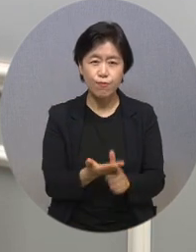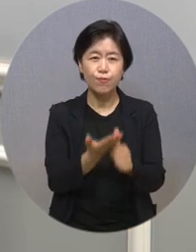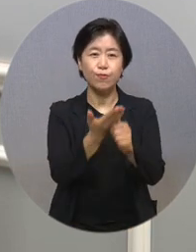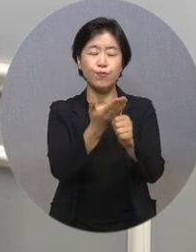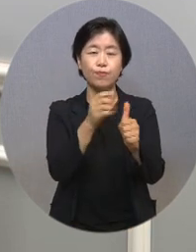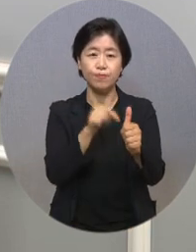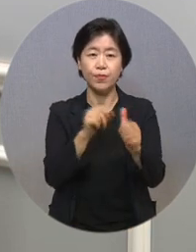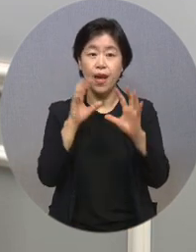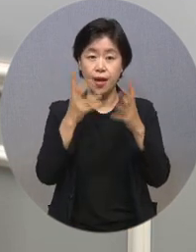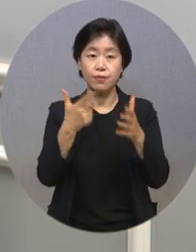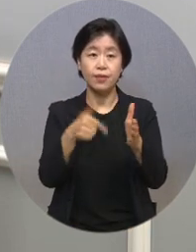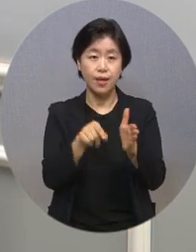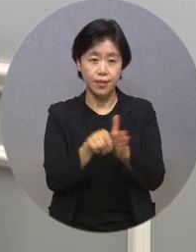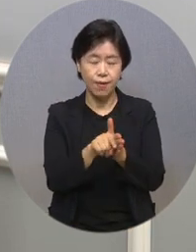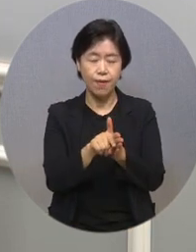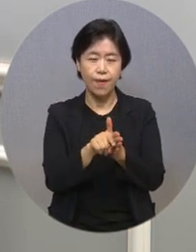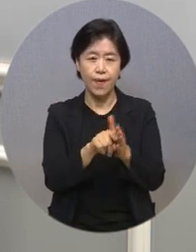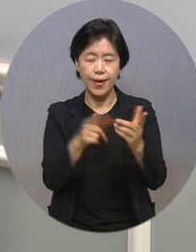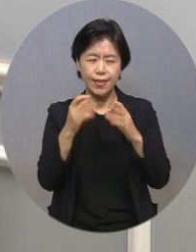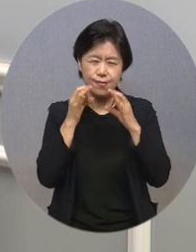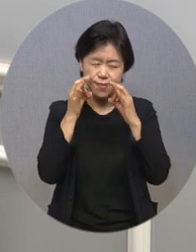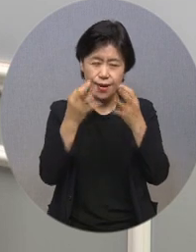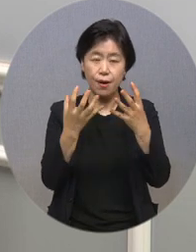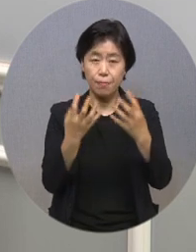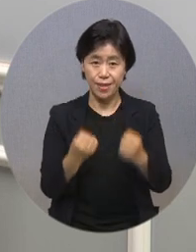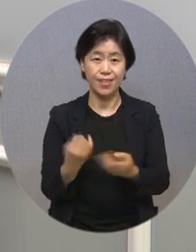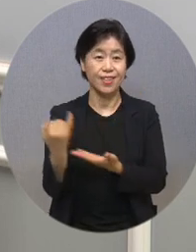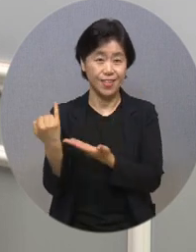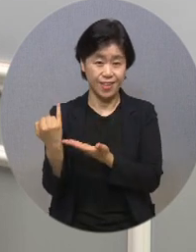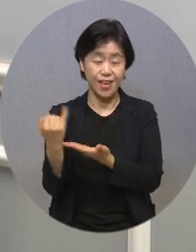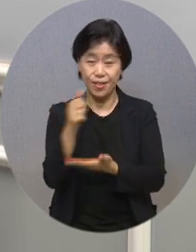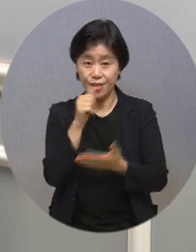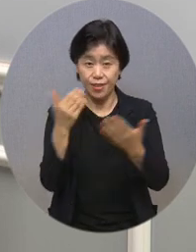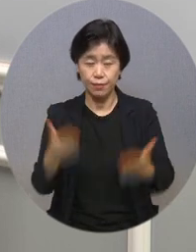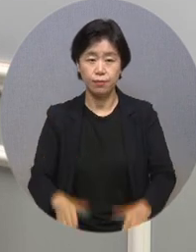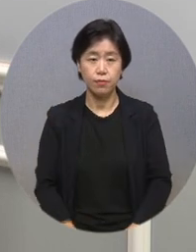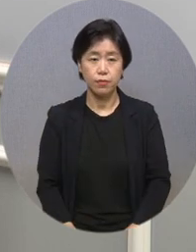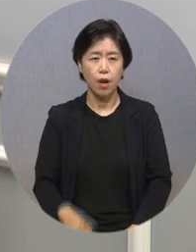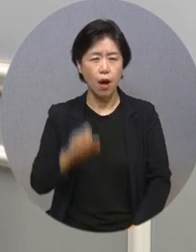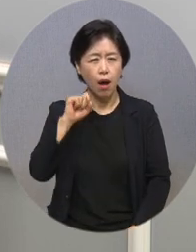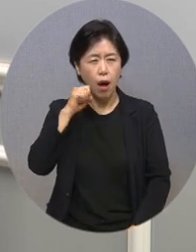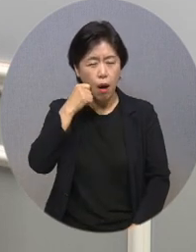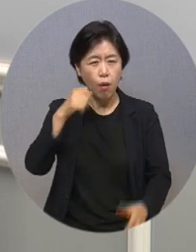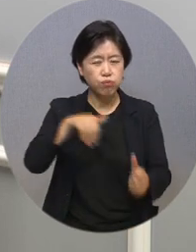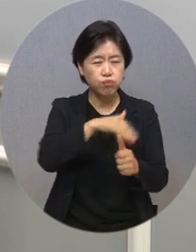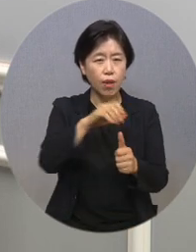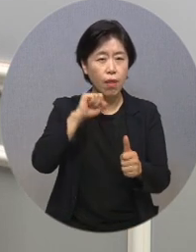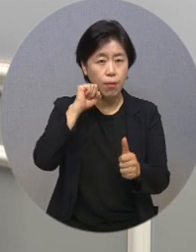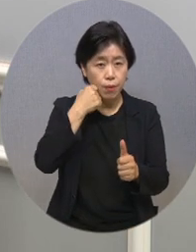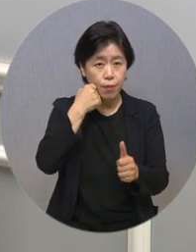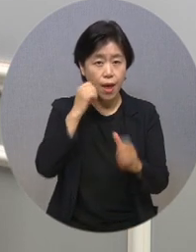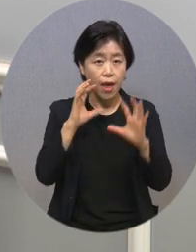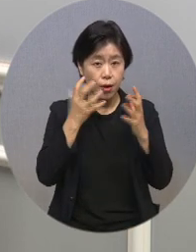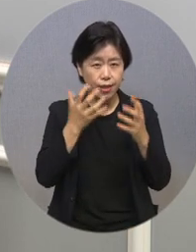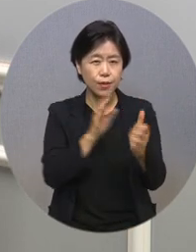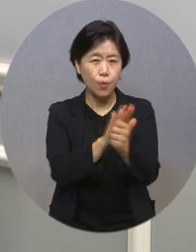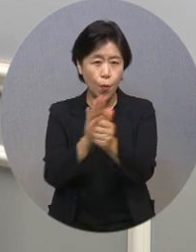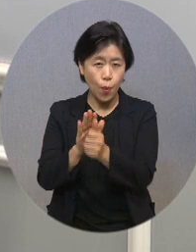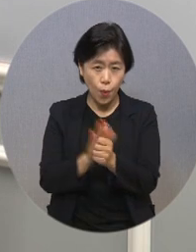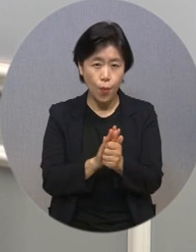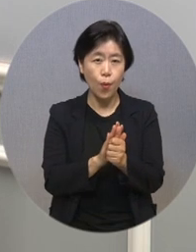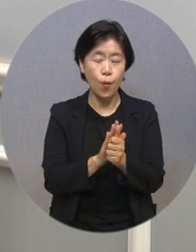히어로, 이 시대의 원더우먼이라고 해야 할까요? 어려운 어린이들을 돕고 그들에게 희망의 미래를 선물하는